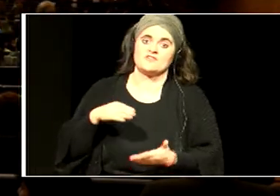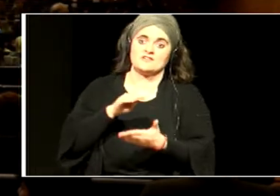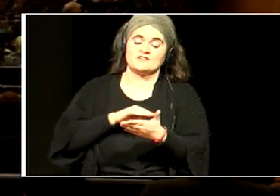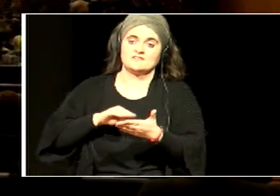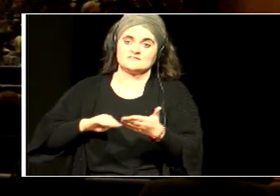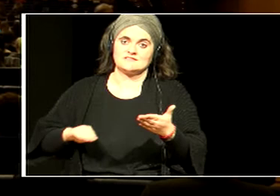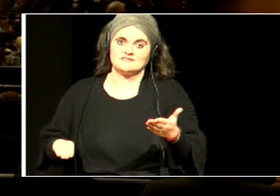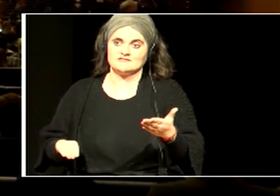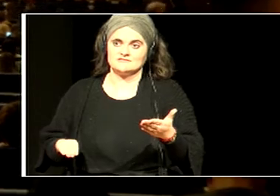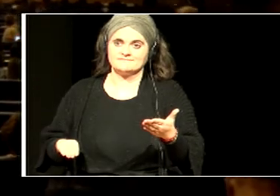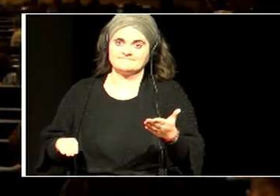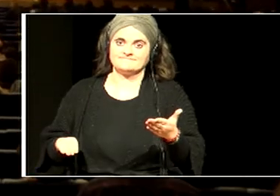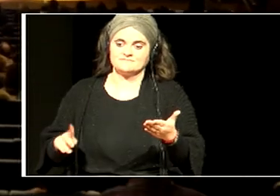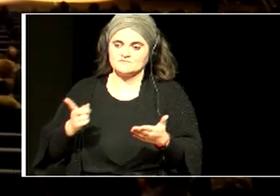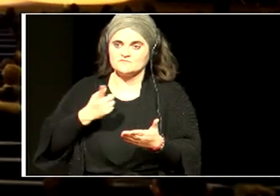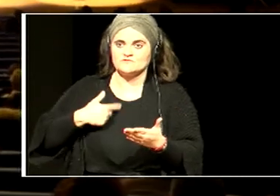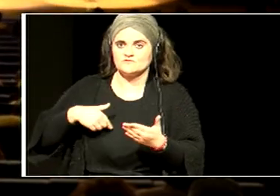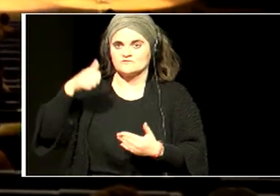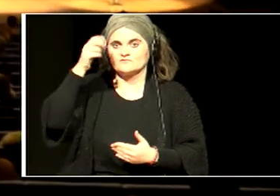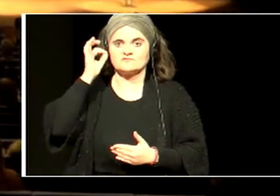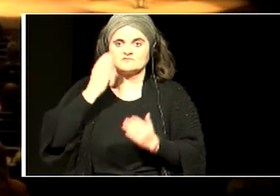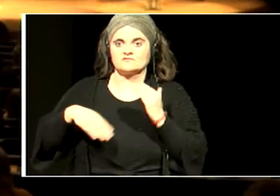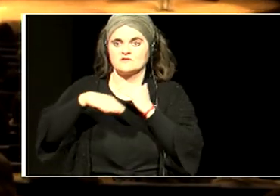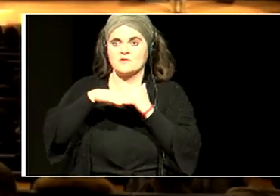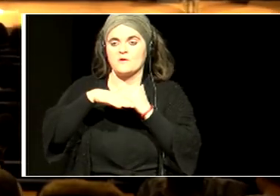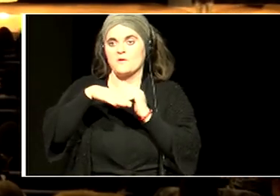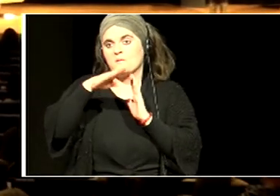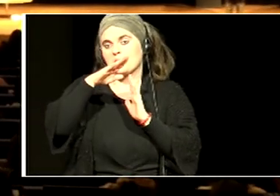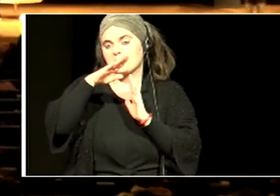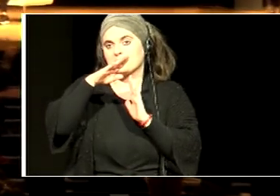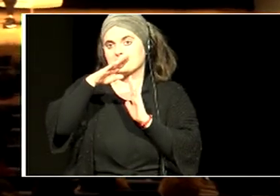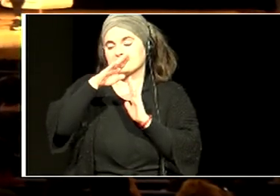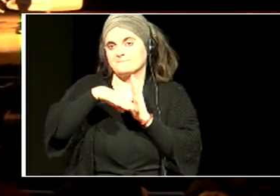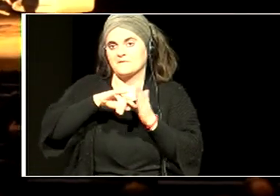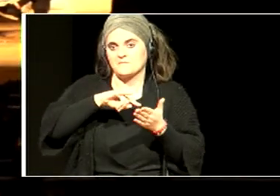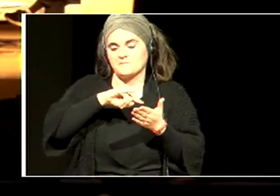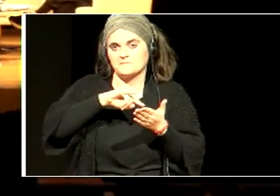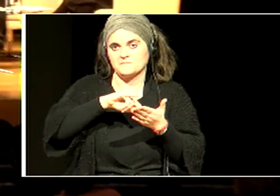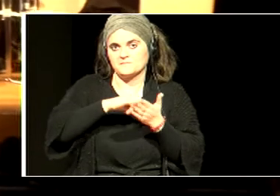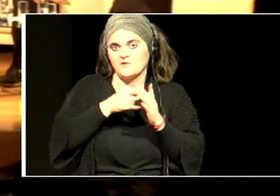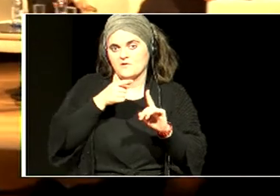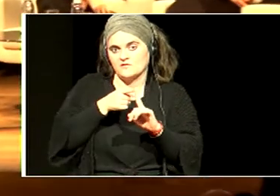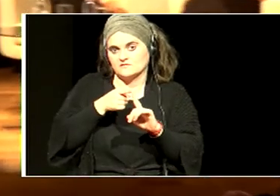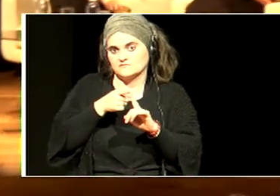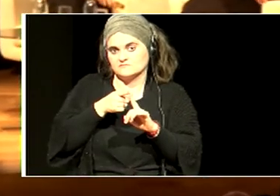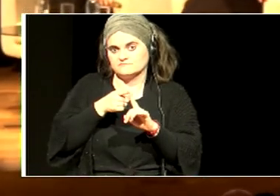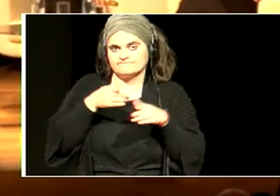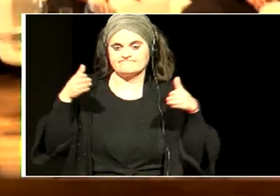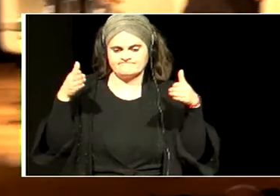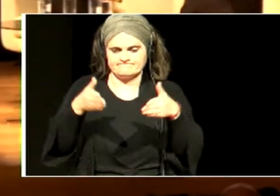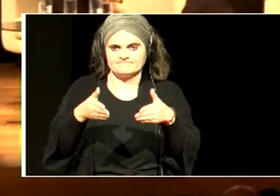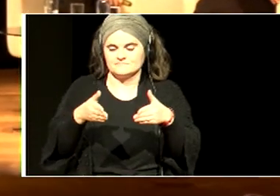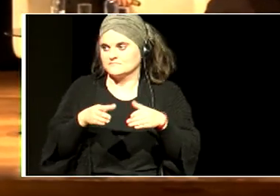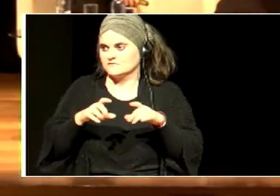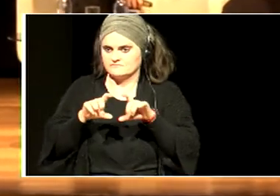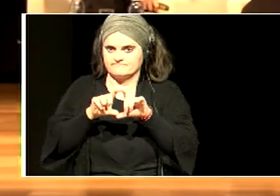idatxitan neukan, gure eskidetza proiektuan hildo eta helburua hasiera moduan edo sarrera moduan, zatitxo